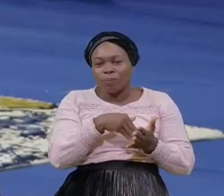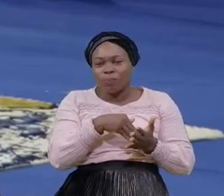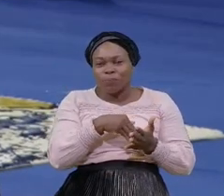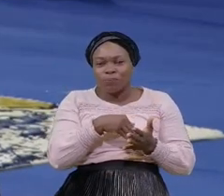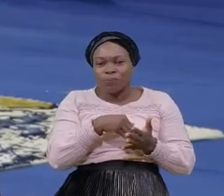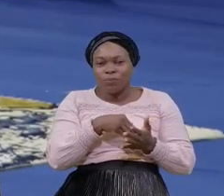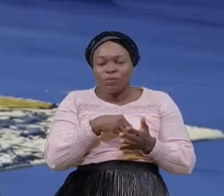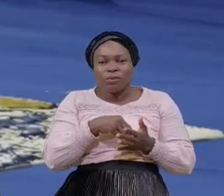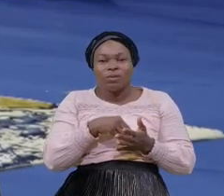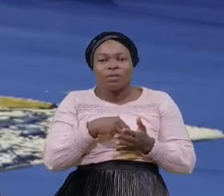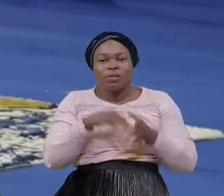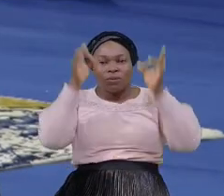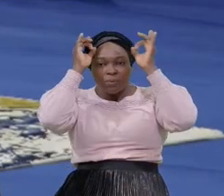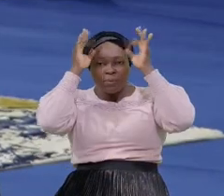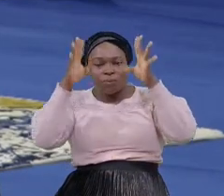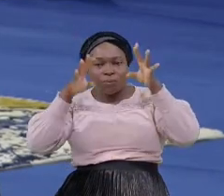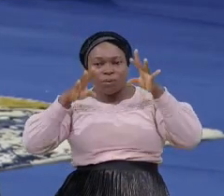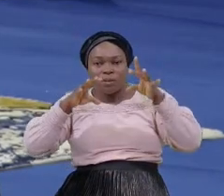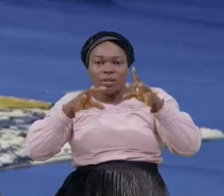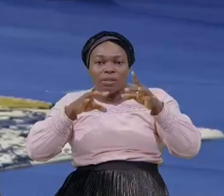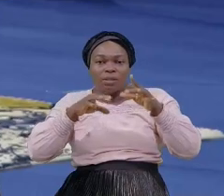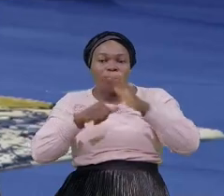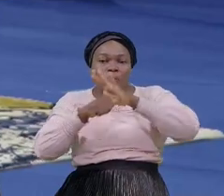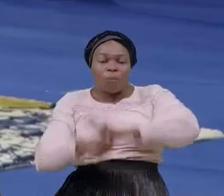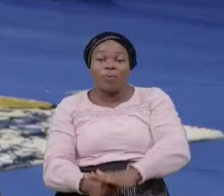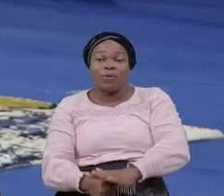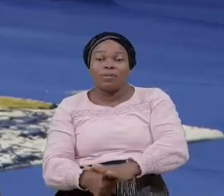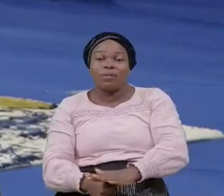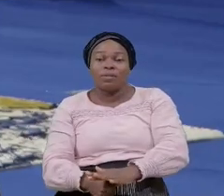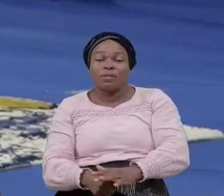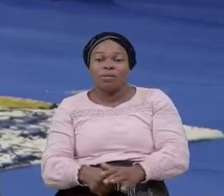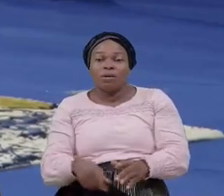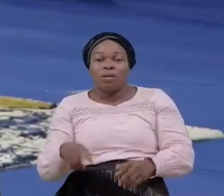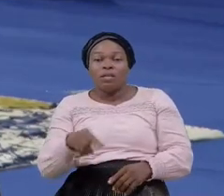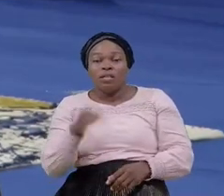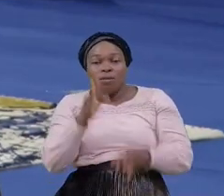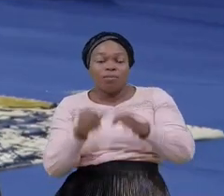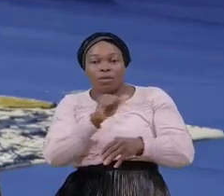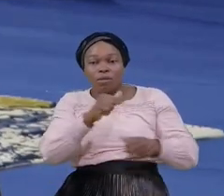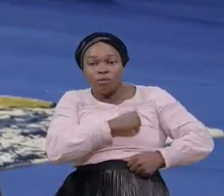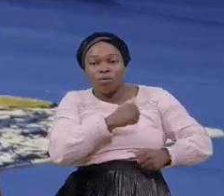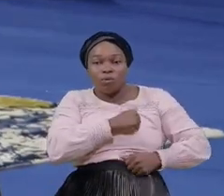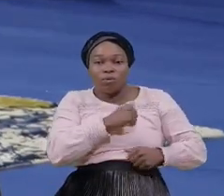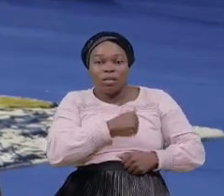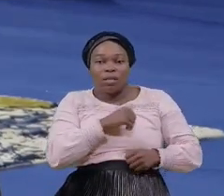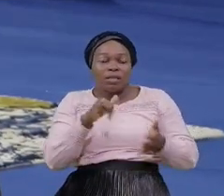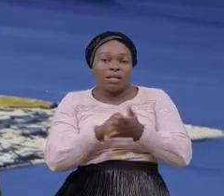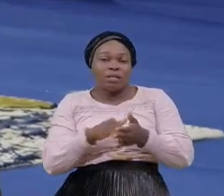souffrant beaucoup. Lorsque ce centenier peut dire que son